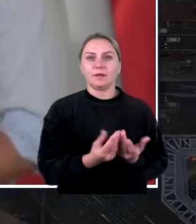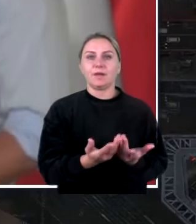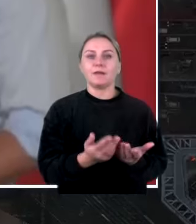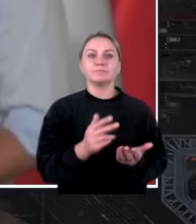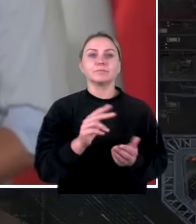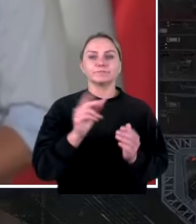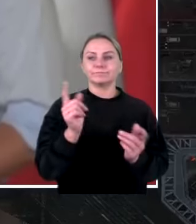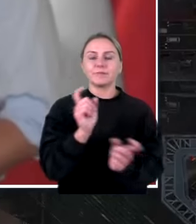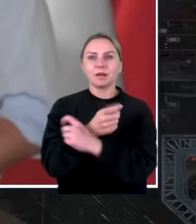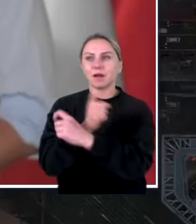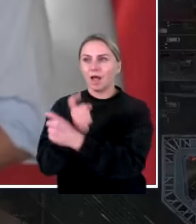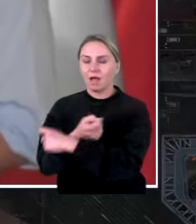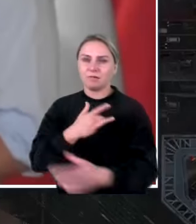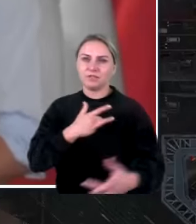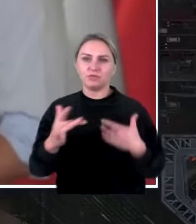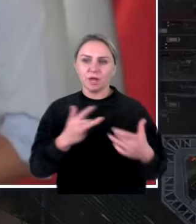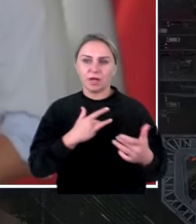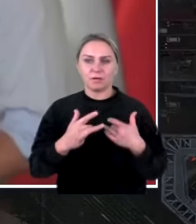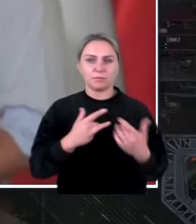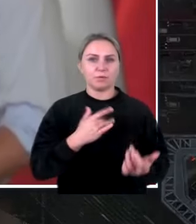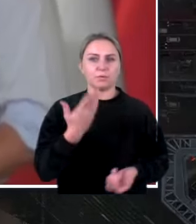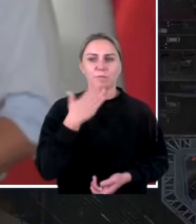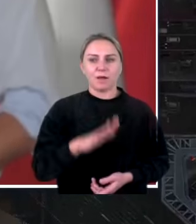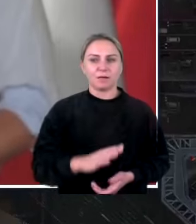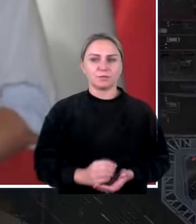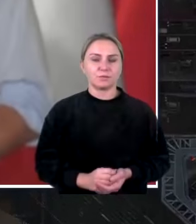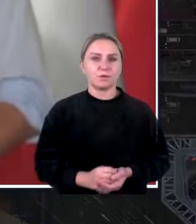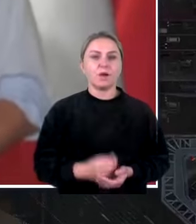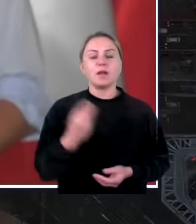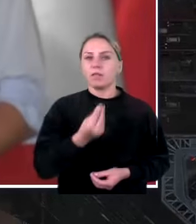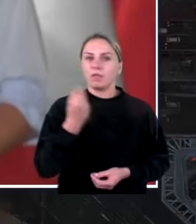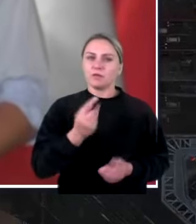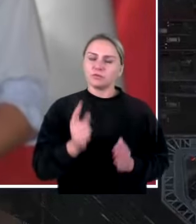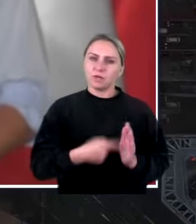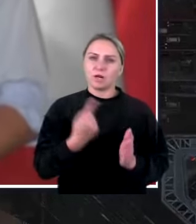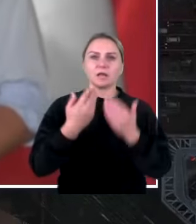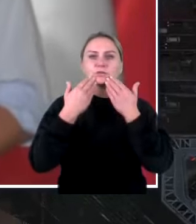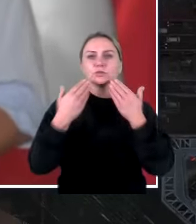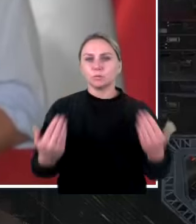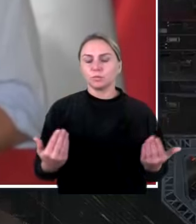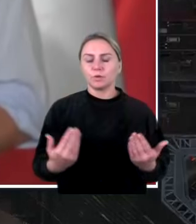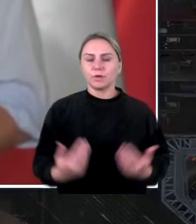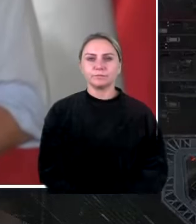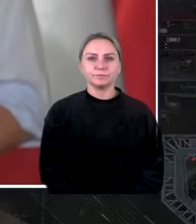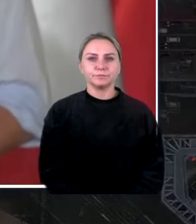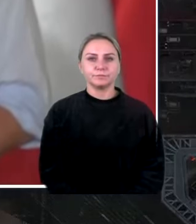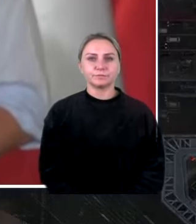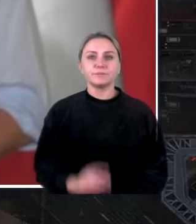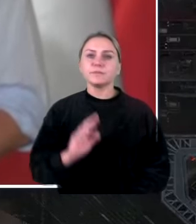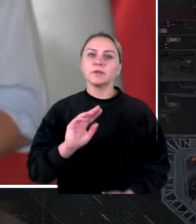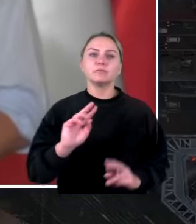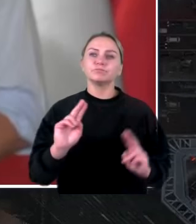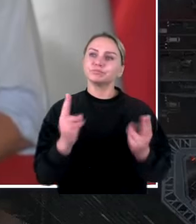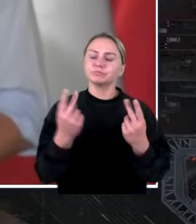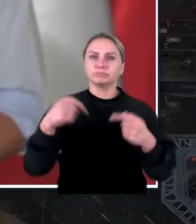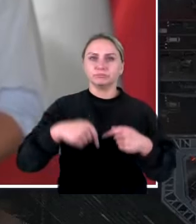kraje cierpią bardzo. Także jeszcze raz dziękuję Donaldzie za zwołanie spotkania tej